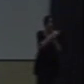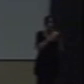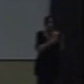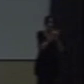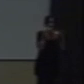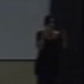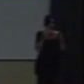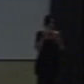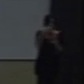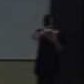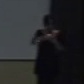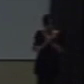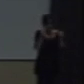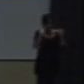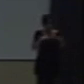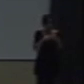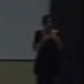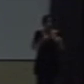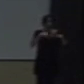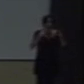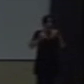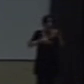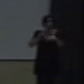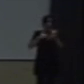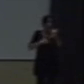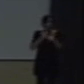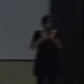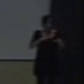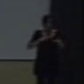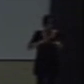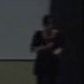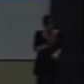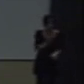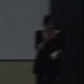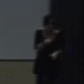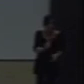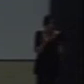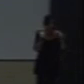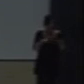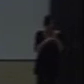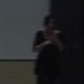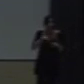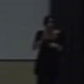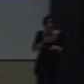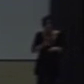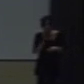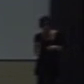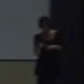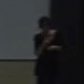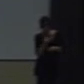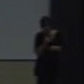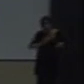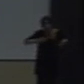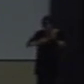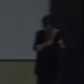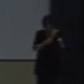responsabilitat social, almenys en la vocació inicial, per molt que les dinàmiques ens acabin portant a vegades a cometre alguns errors. Jo la